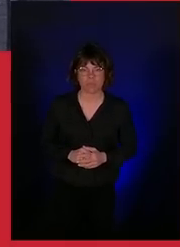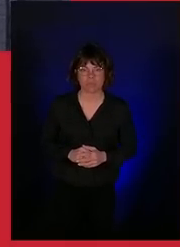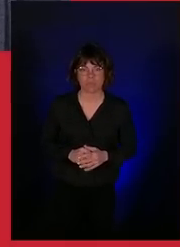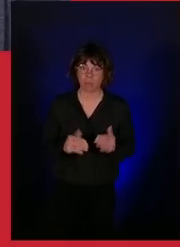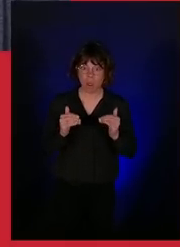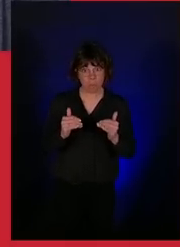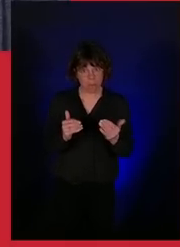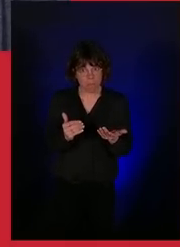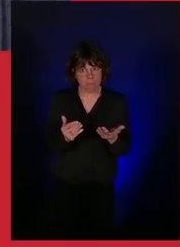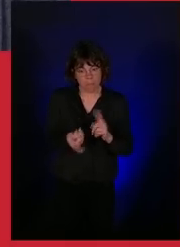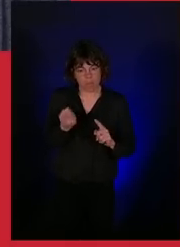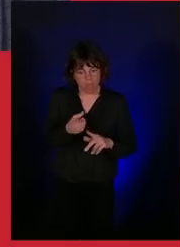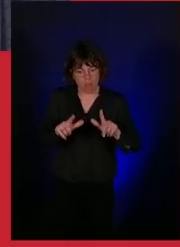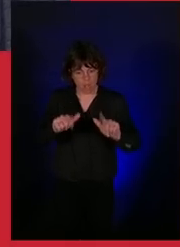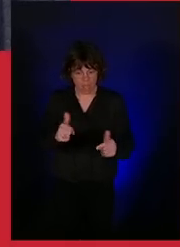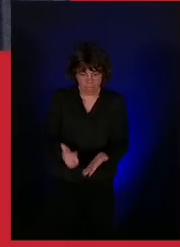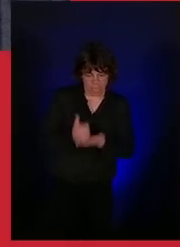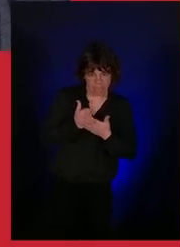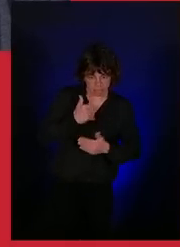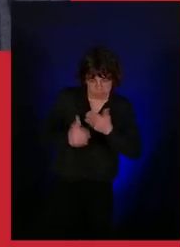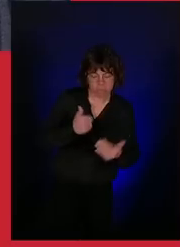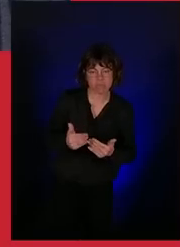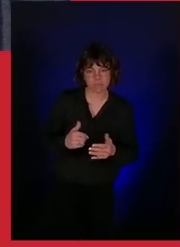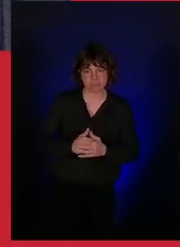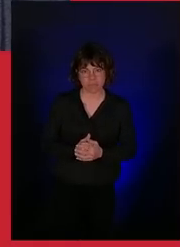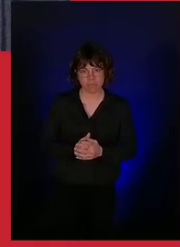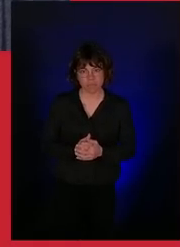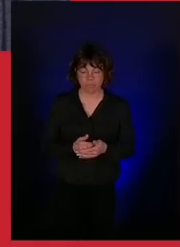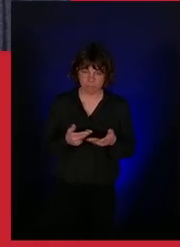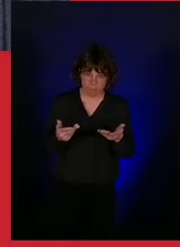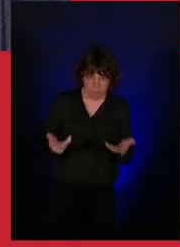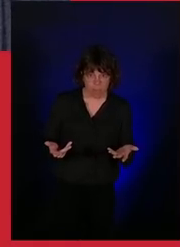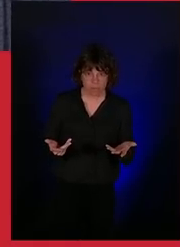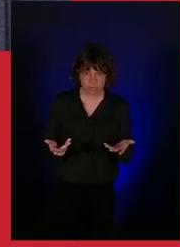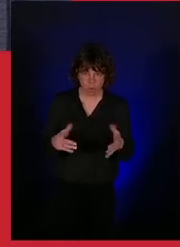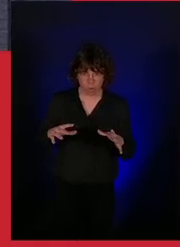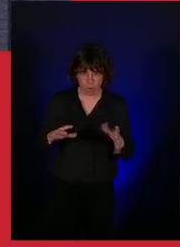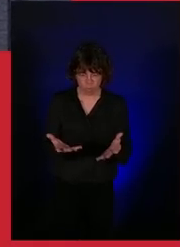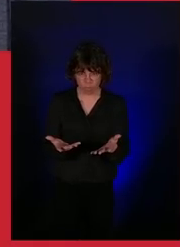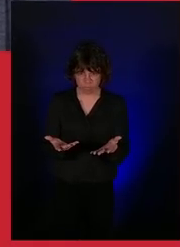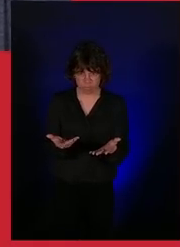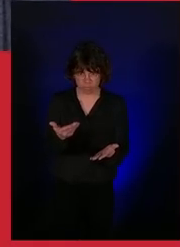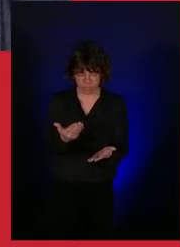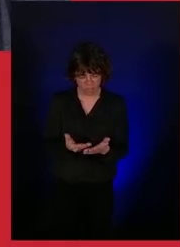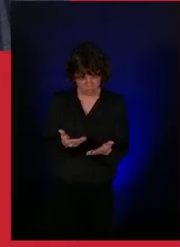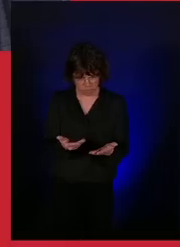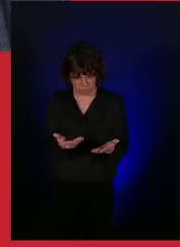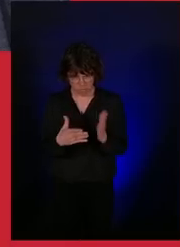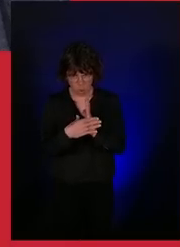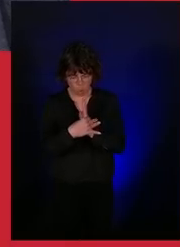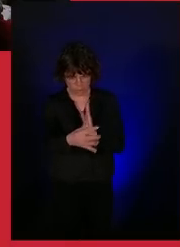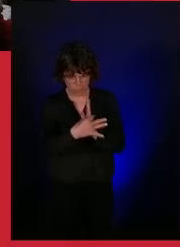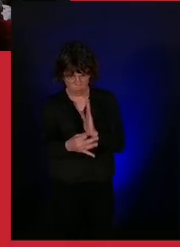mérite d'exister et de nous faire avancer. Pour autant, comment peut-on comprendre que les cotisations